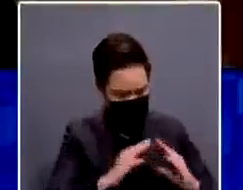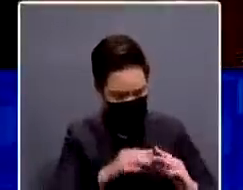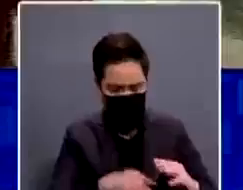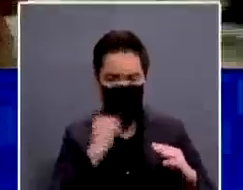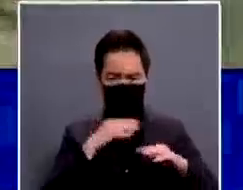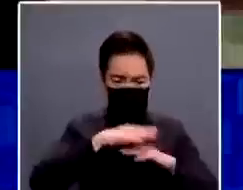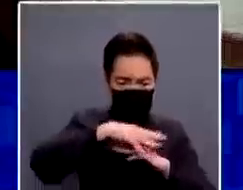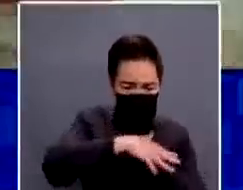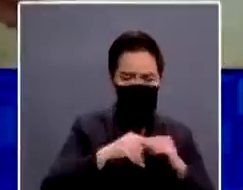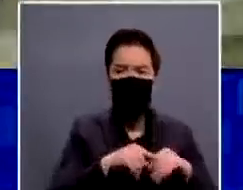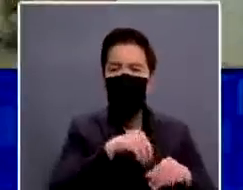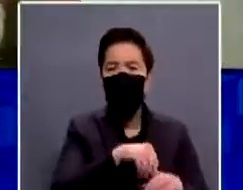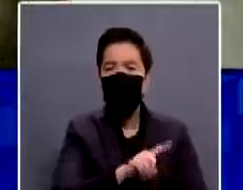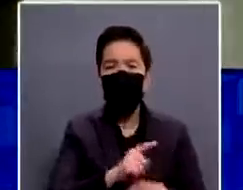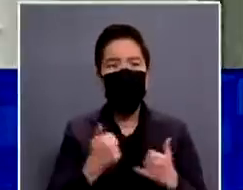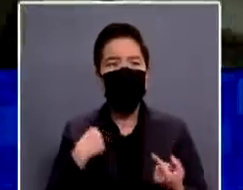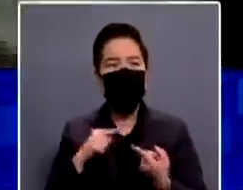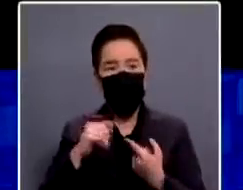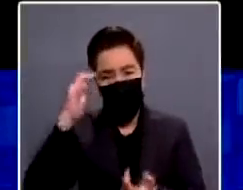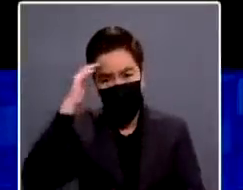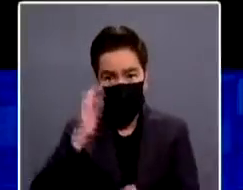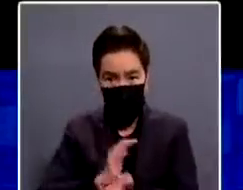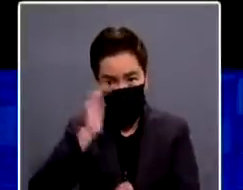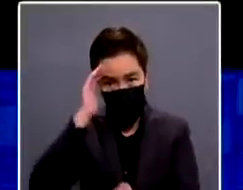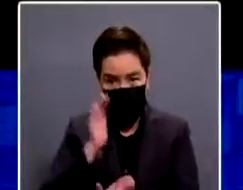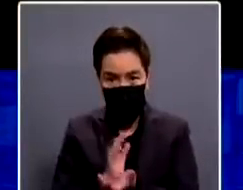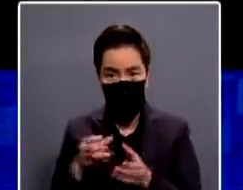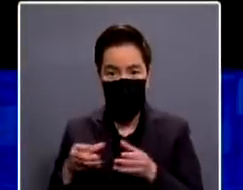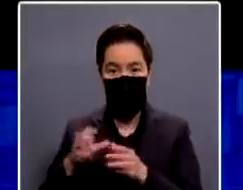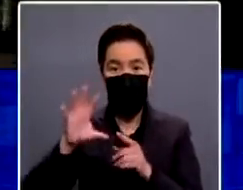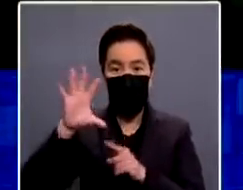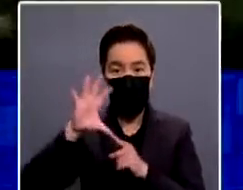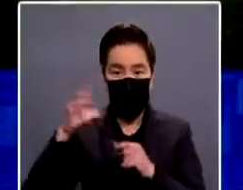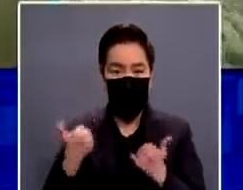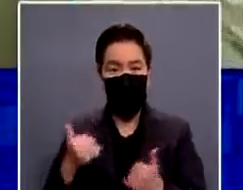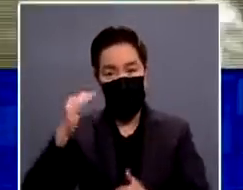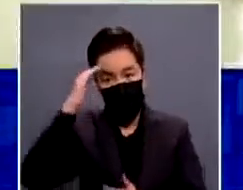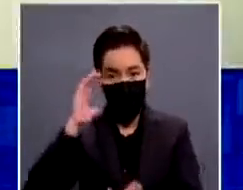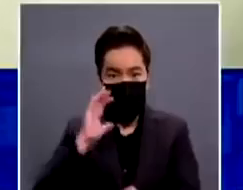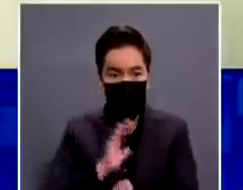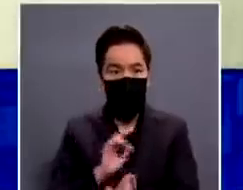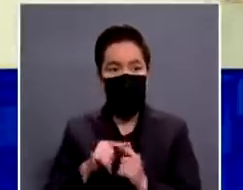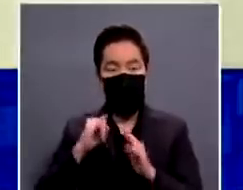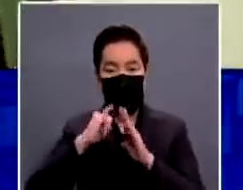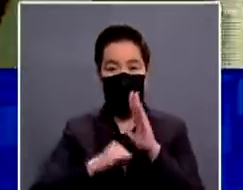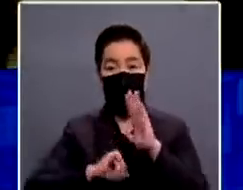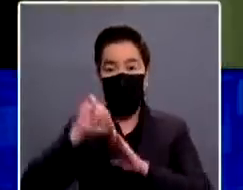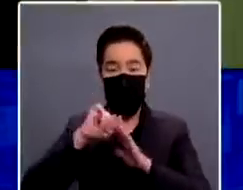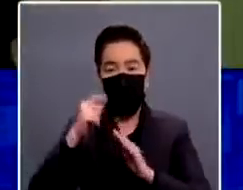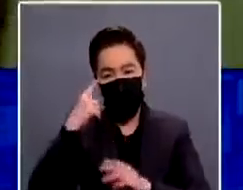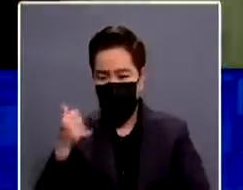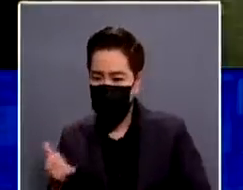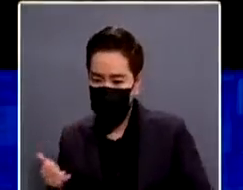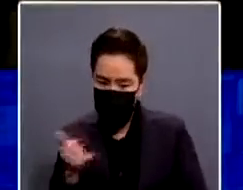ั่นแหละ ทางด้านของชุดสืบสวนนะคะตำรวจภูธรภาค5และตำรวจภูธรจังหวัดเชียงใหม่ค่ะก็ล